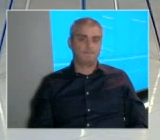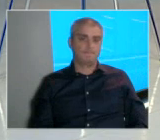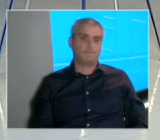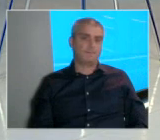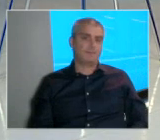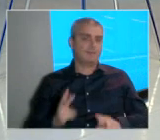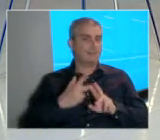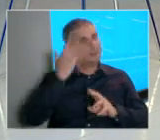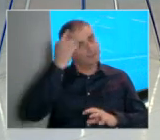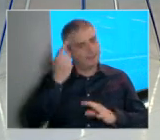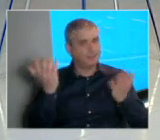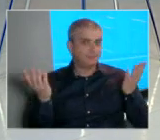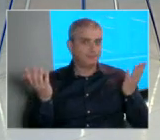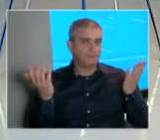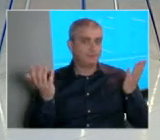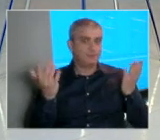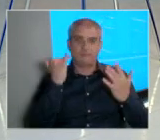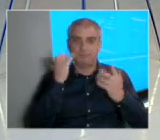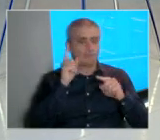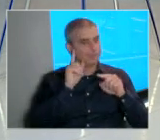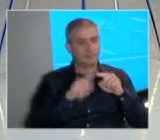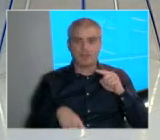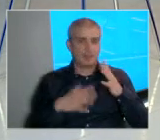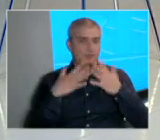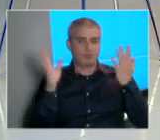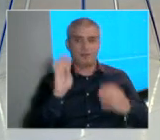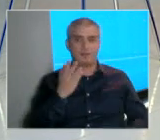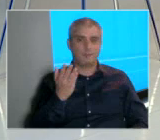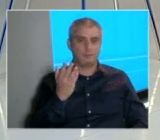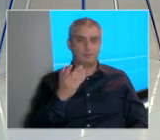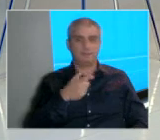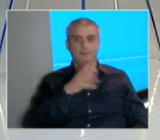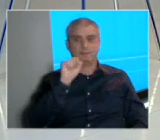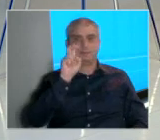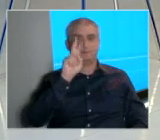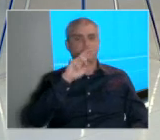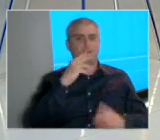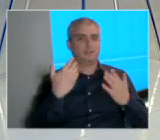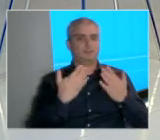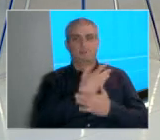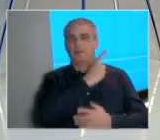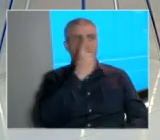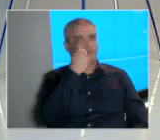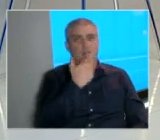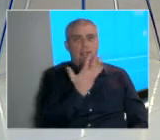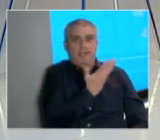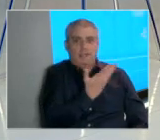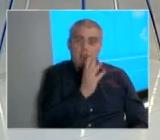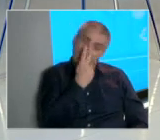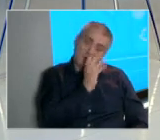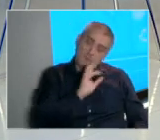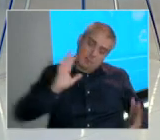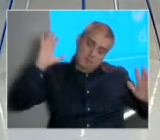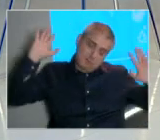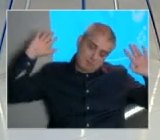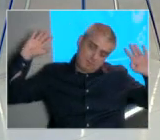רק תאר לך שאיכשהו, באיזה תקלה ענקית לנתניהו, סער זוכה, איזה פרצוף יהיה לרגב. או שהיא מבחינתה